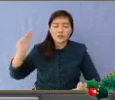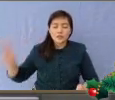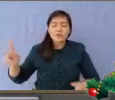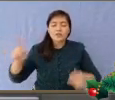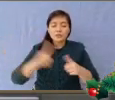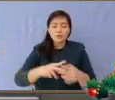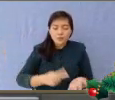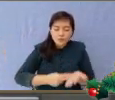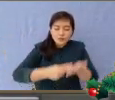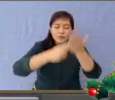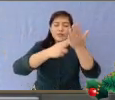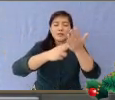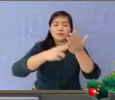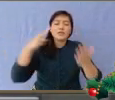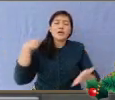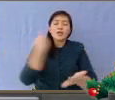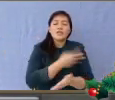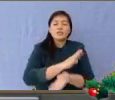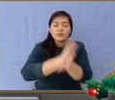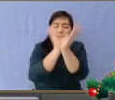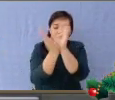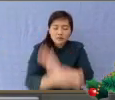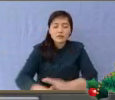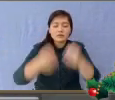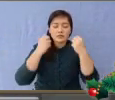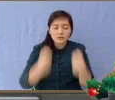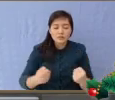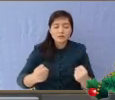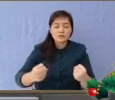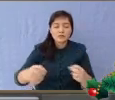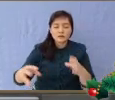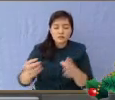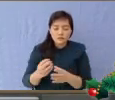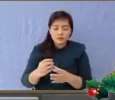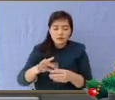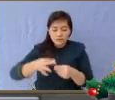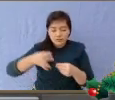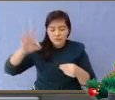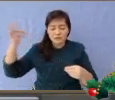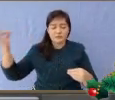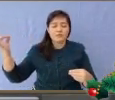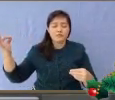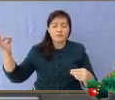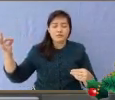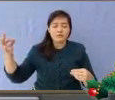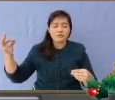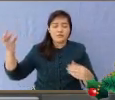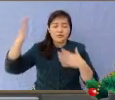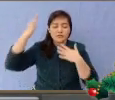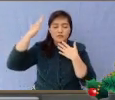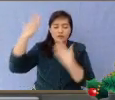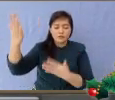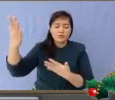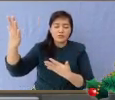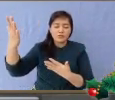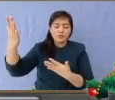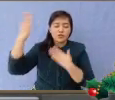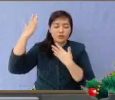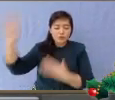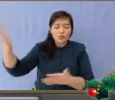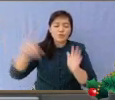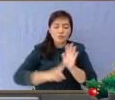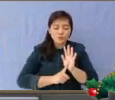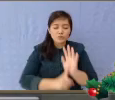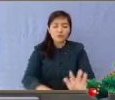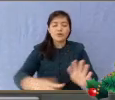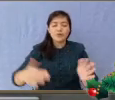ito at bago kami pumasok sa panibagong taon. O Diyos, muli na naman po kayo nagpakita ng kadakilaan niyo po sa amin. Ang